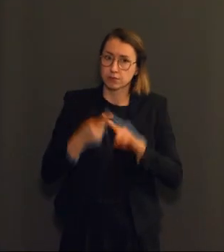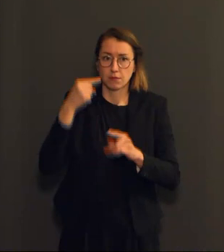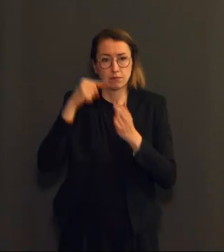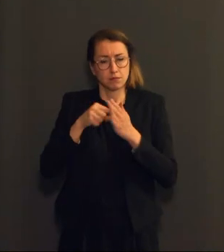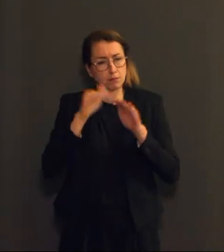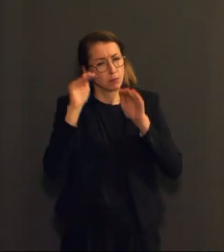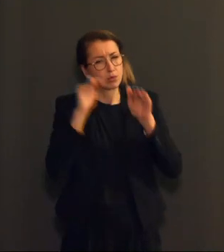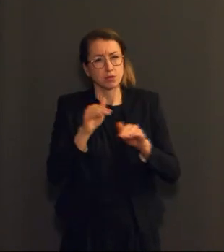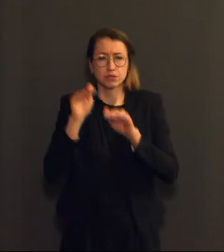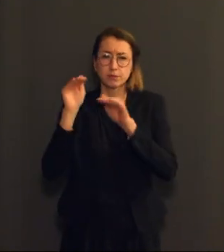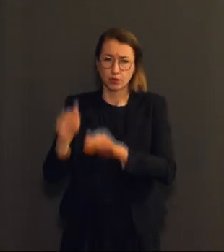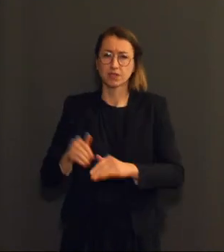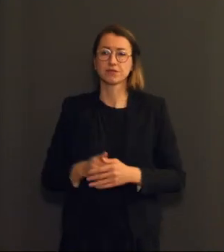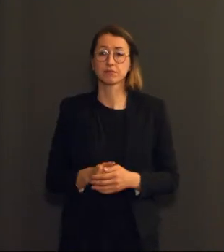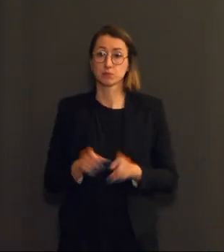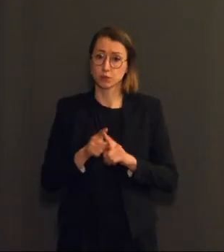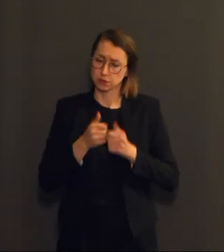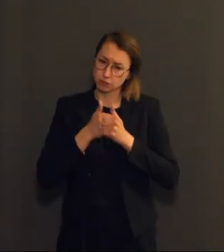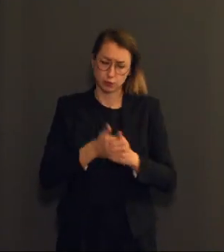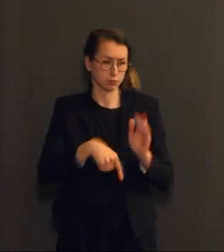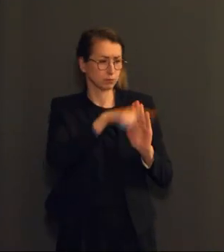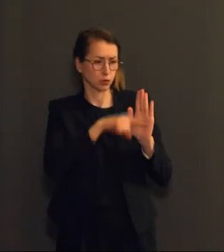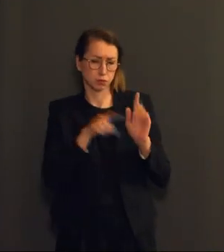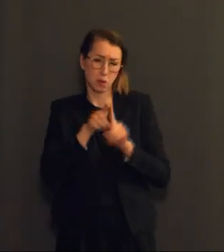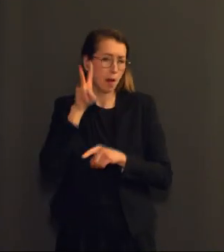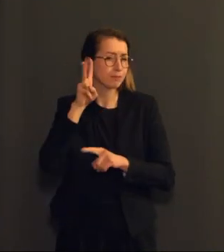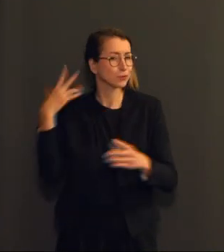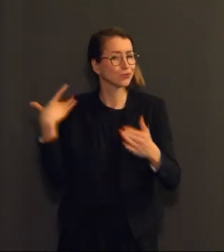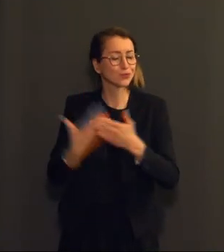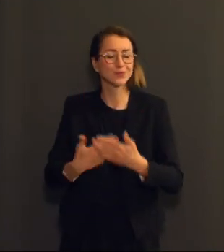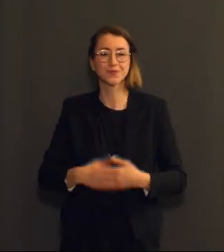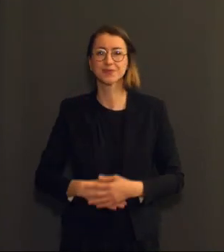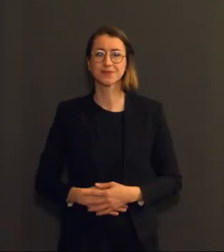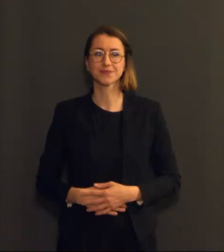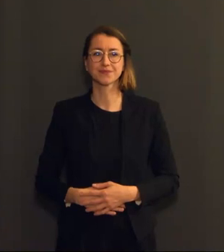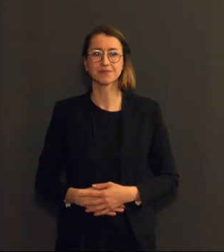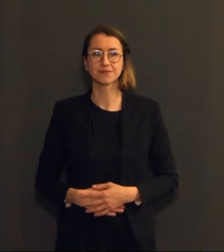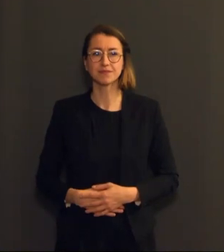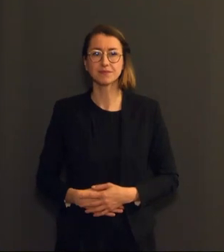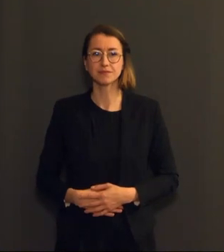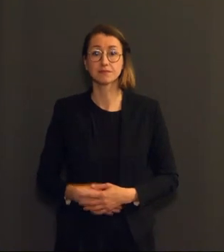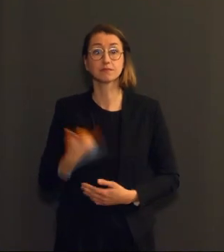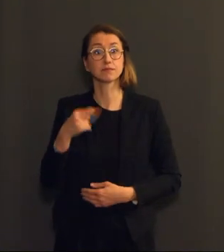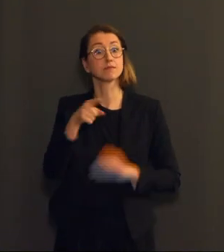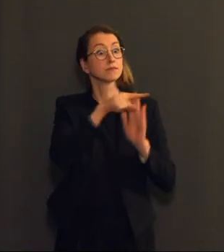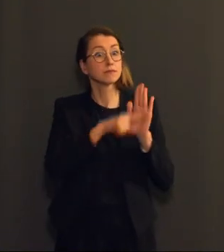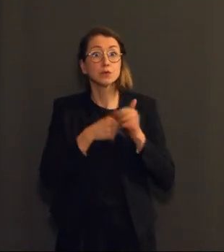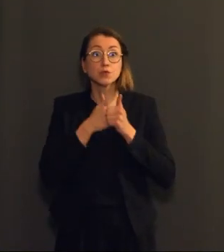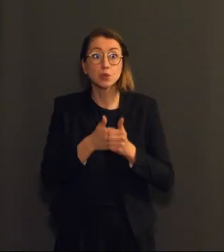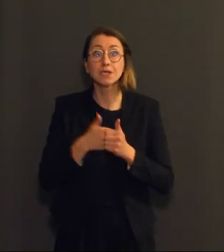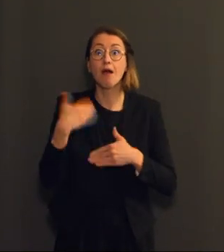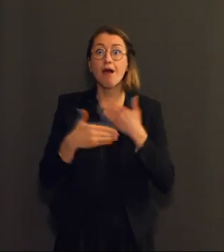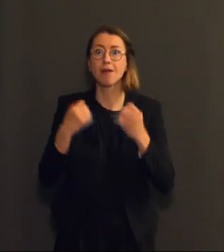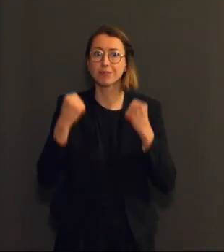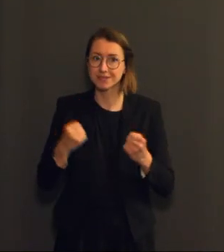sanitaires. C'est de cette manière que nous parviendrons à préserver la sécurité de tous et que nous garderons